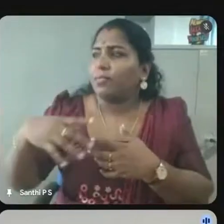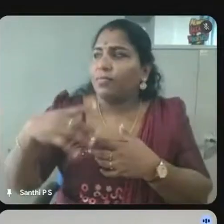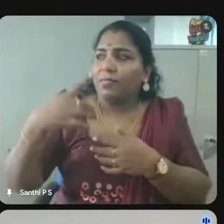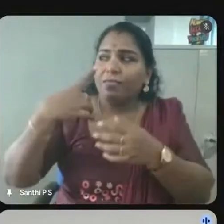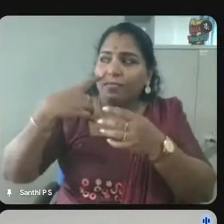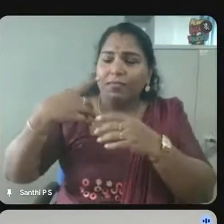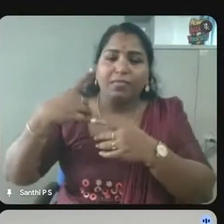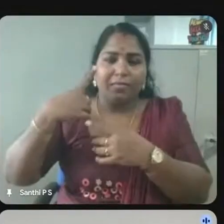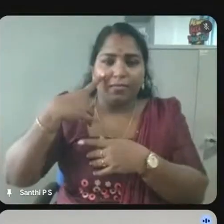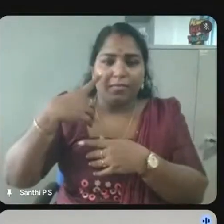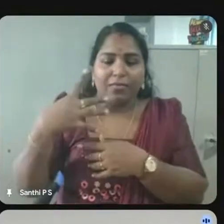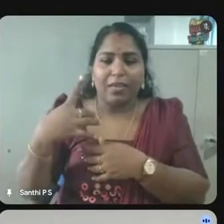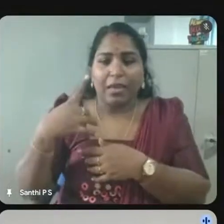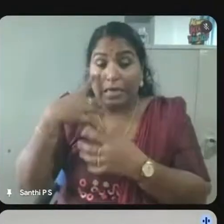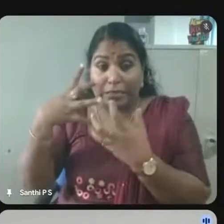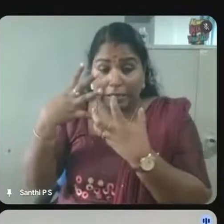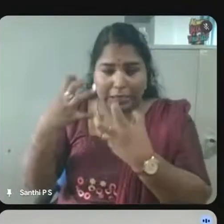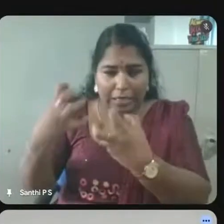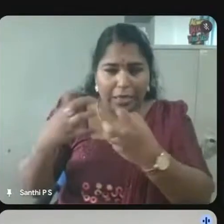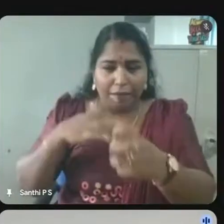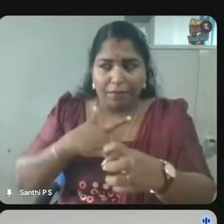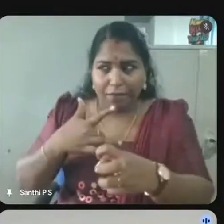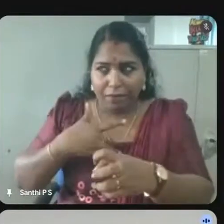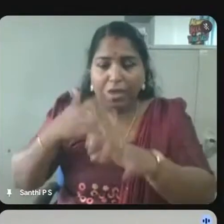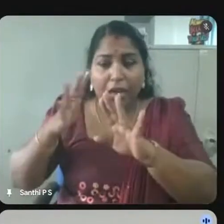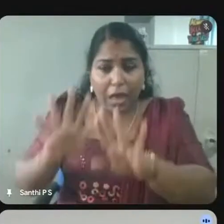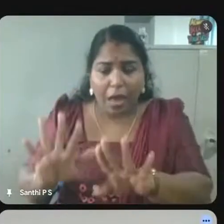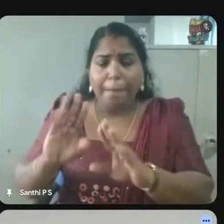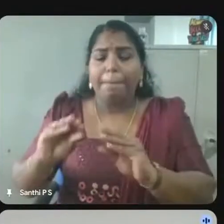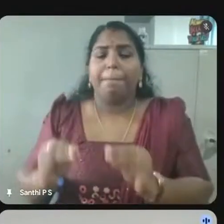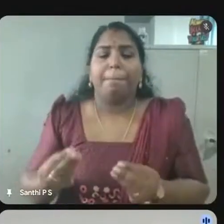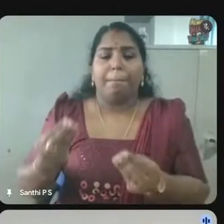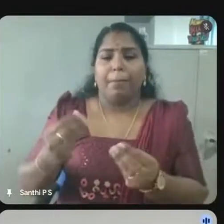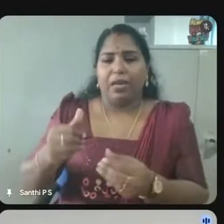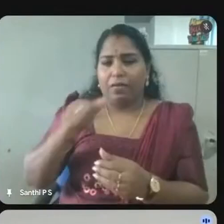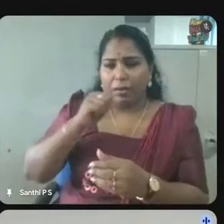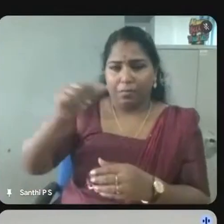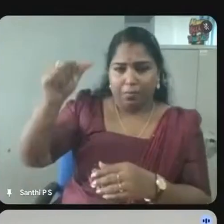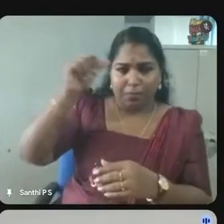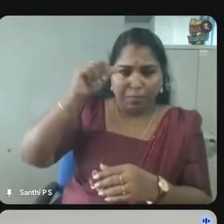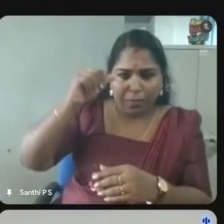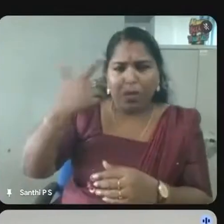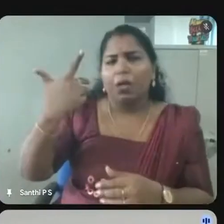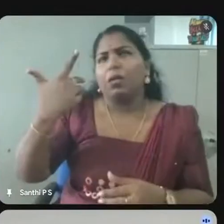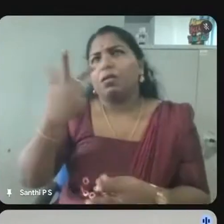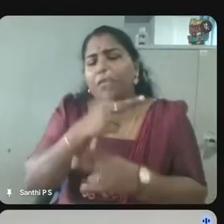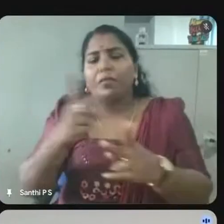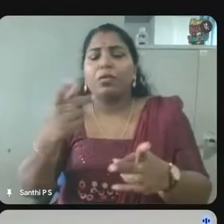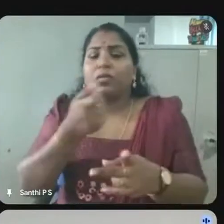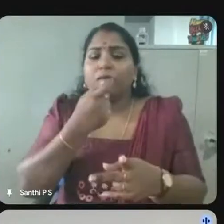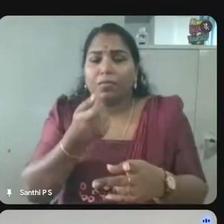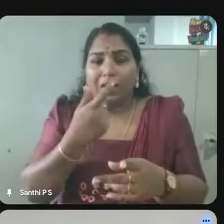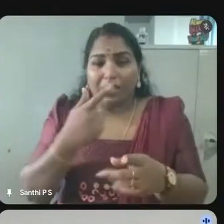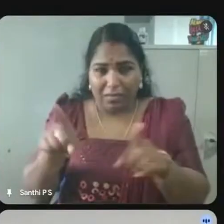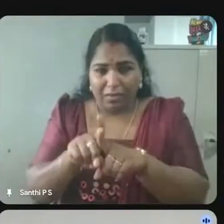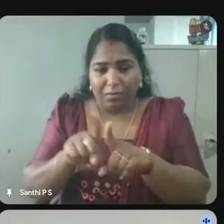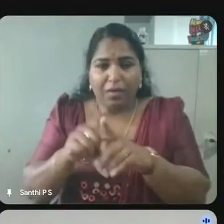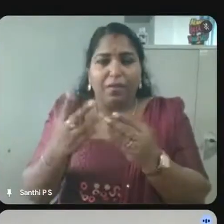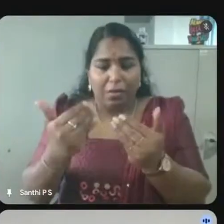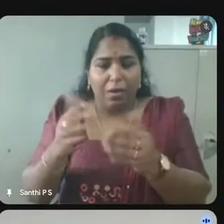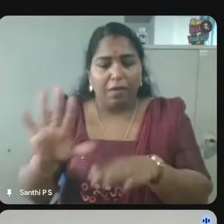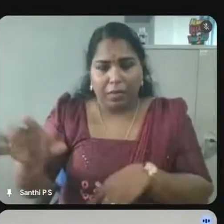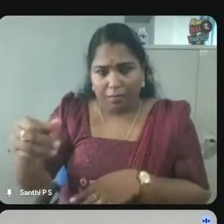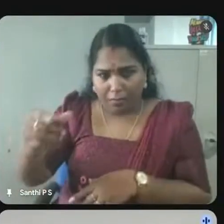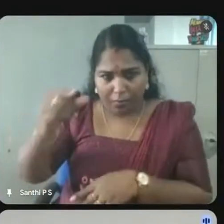ഇങ്ങനെ കാഴ്ചക്കുറവ് പോലും നമുക്ക് ഡ്രൈനസ് കൊണ്ടുവരാം. അതുകൊണ്ട് നമുക്ക് ഈ ആർട്ടിഫിഷ്യൽ ടിയർ ഡ്രോപ്സ് യൂസ് ചെയ്യുന്നത് ഒരുപാട്